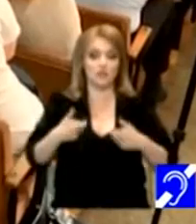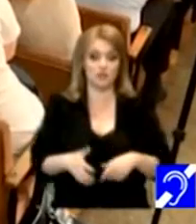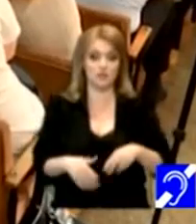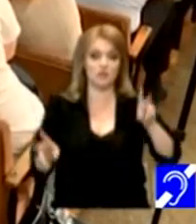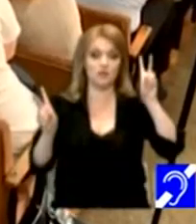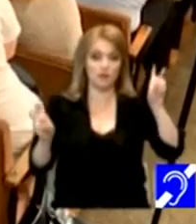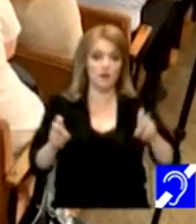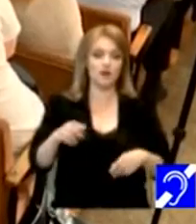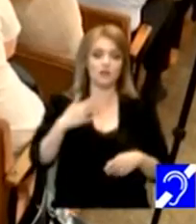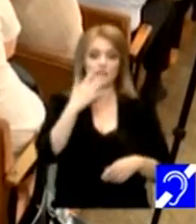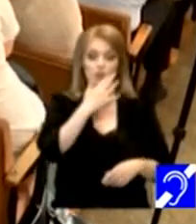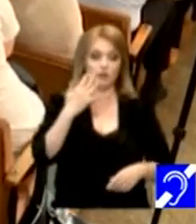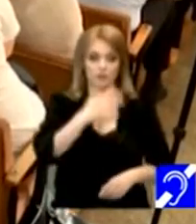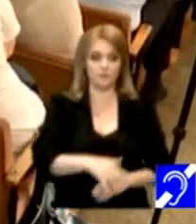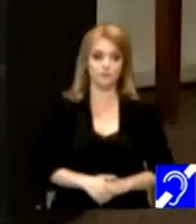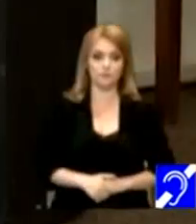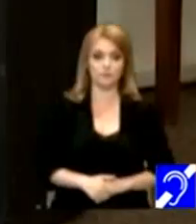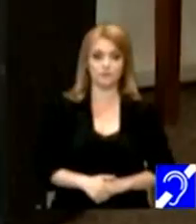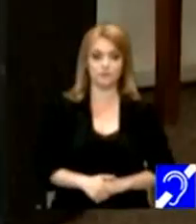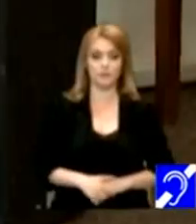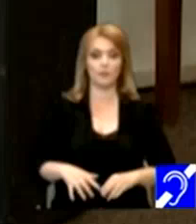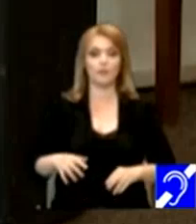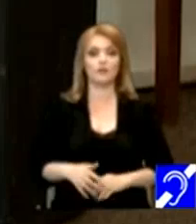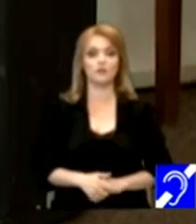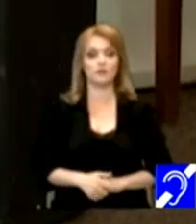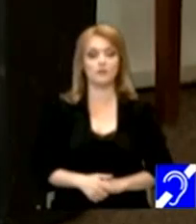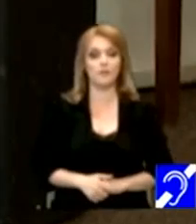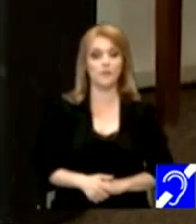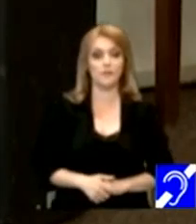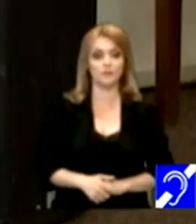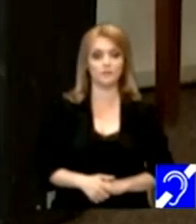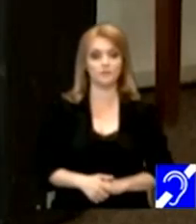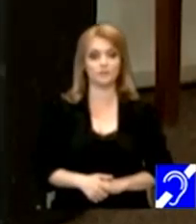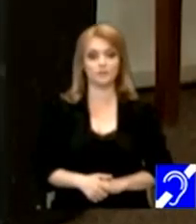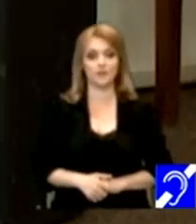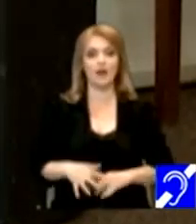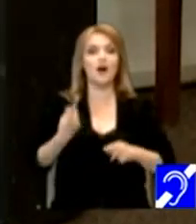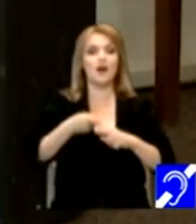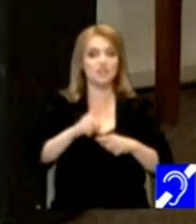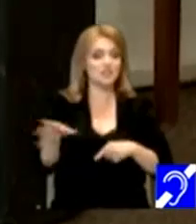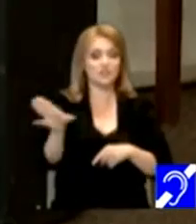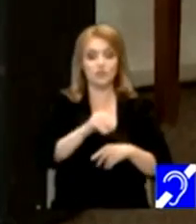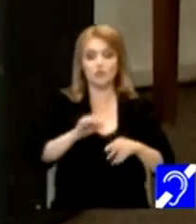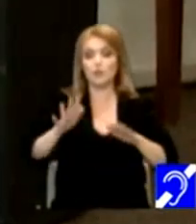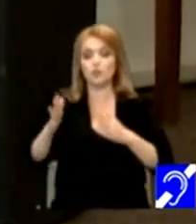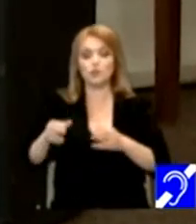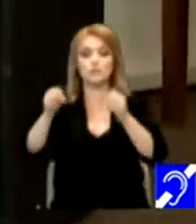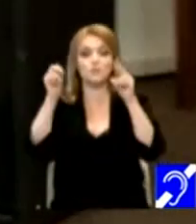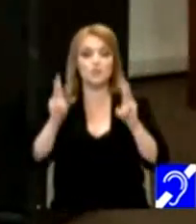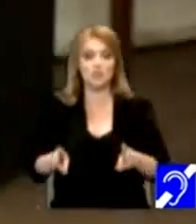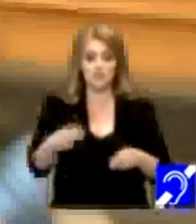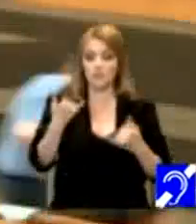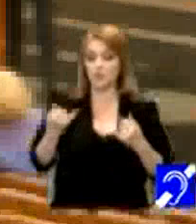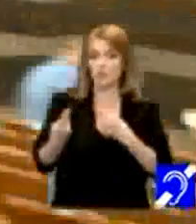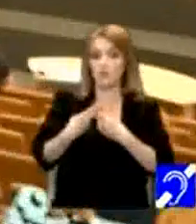fără să-i permită să vorbească în apărarea sa. Domnul președinte, acest voiaj se întâmplă intenționat. Domnul președinte, să